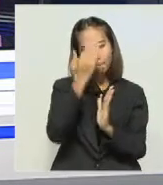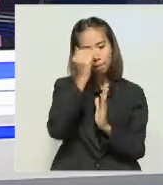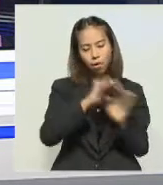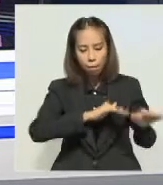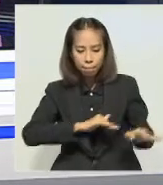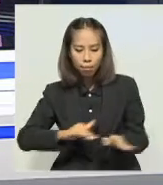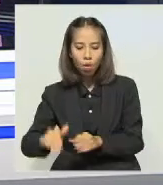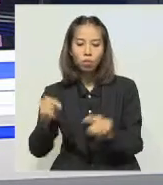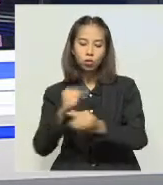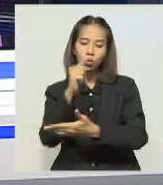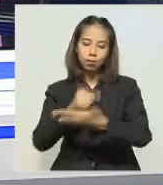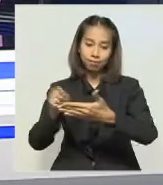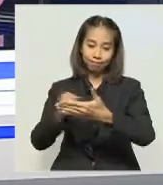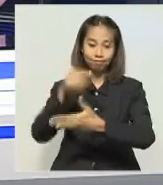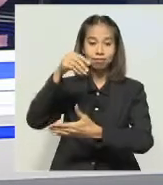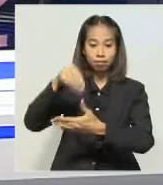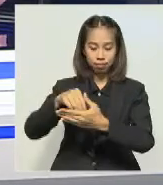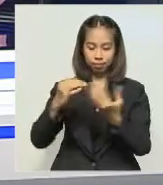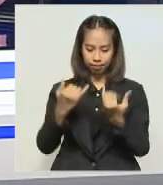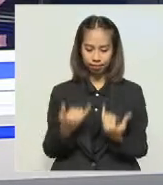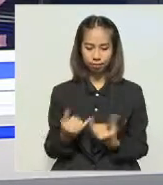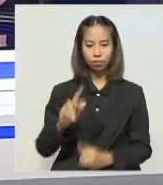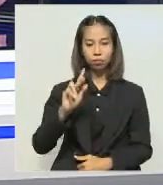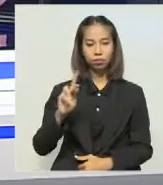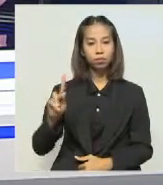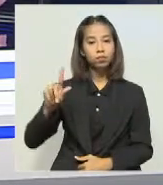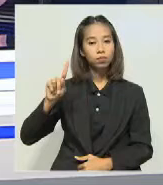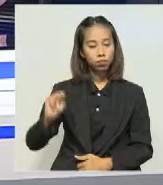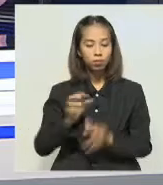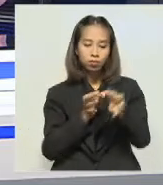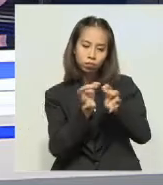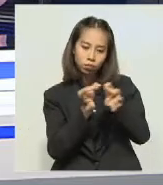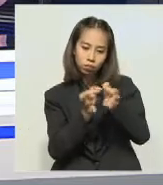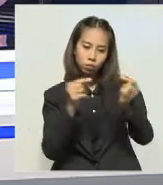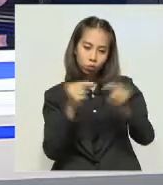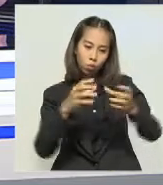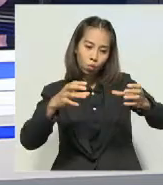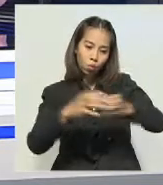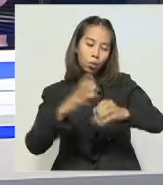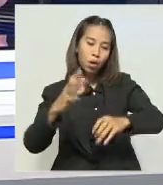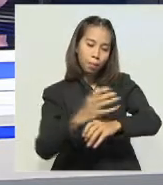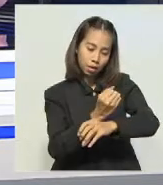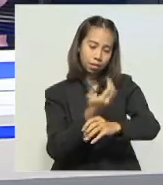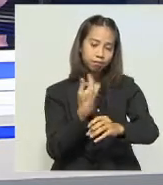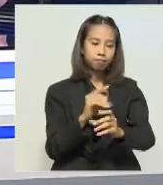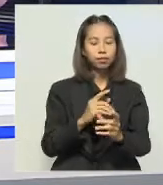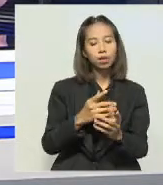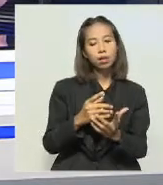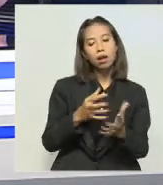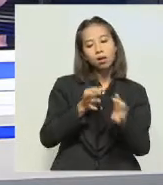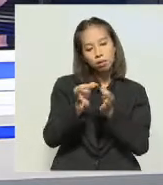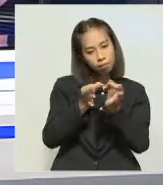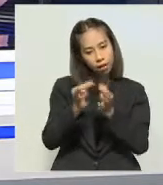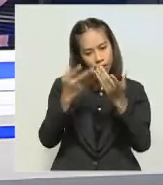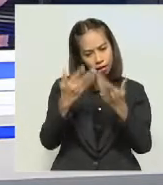เข้าสู่การเลือกตั้งค่ะวันนี้เนี่ยกกต.ได้จัดชี้แจงแนวทางการดำเนินการของพรรคการเมืองรวมถึงตอบข้อซักถาม